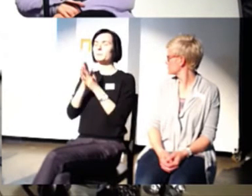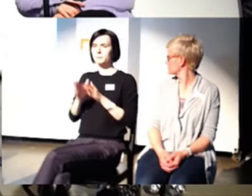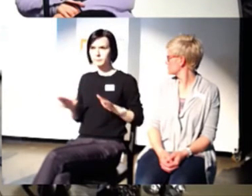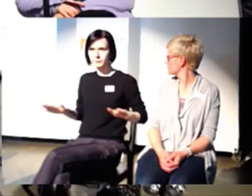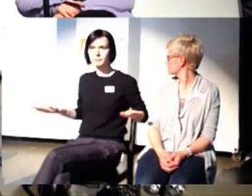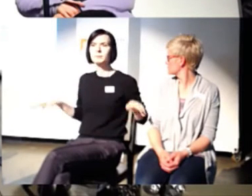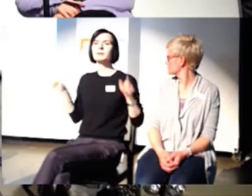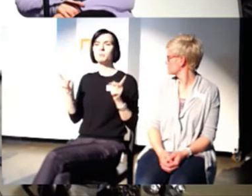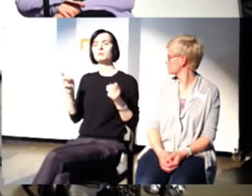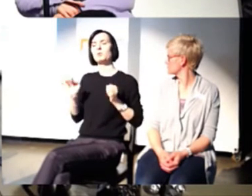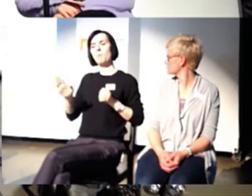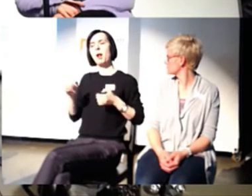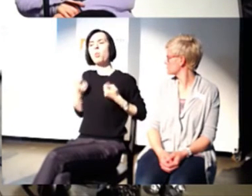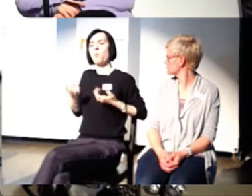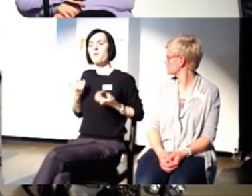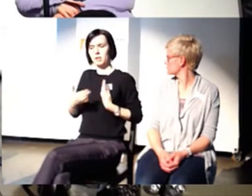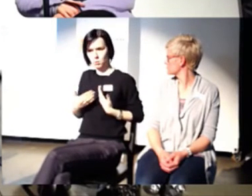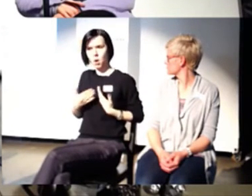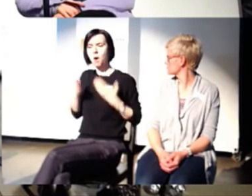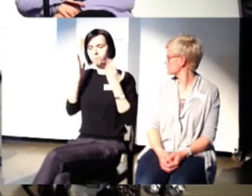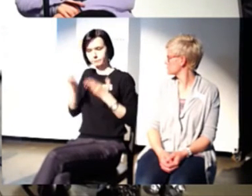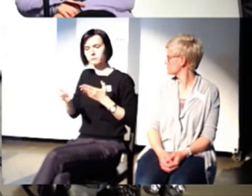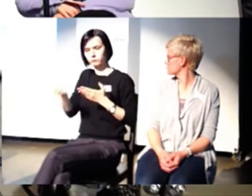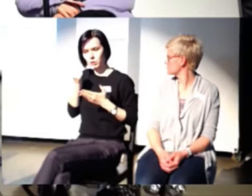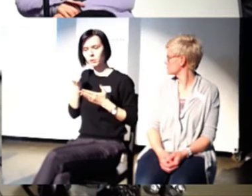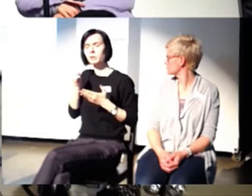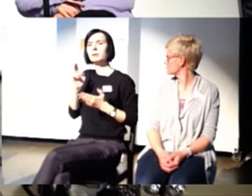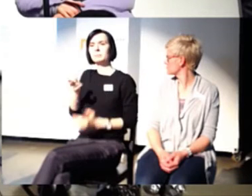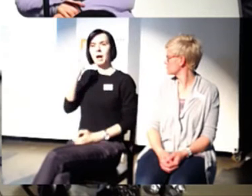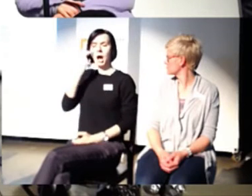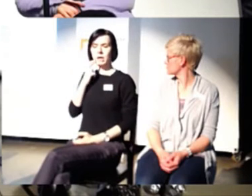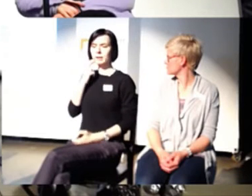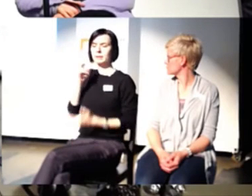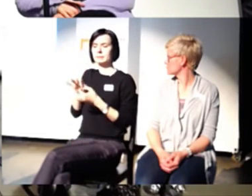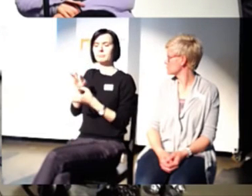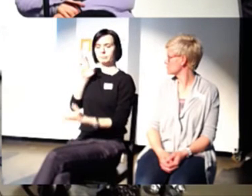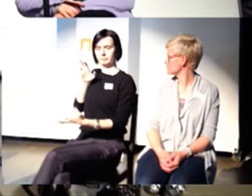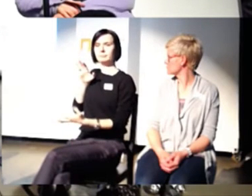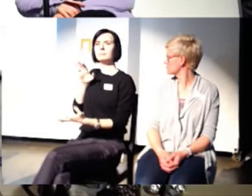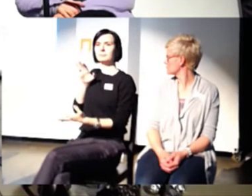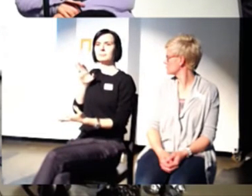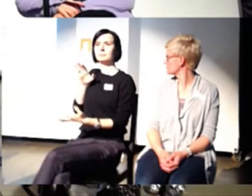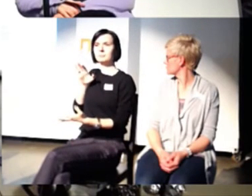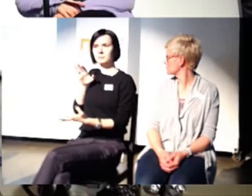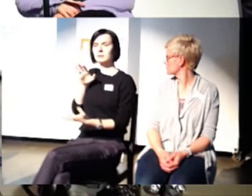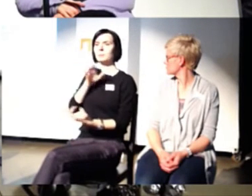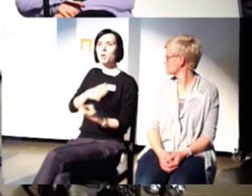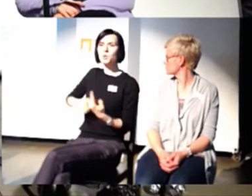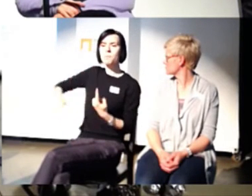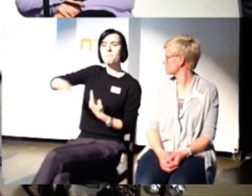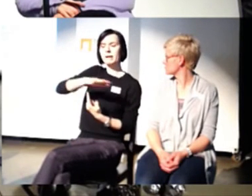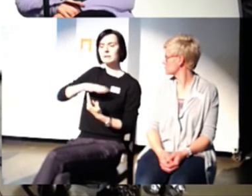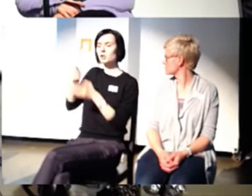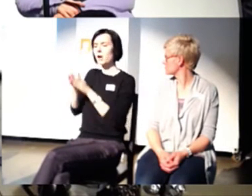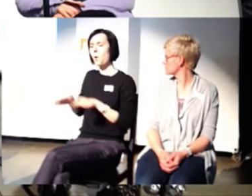luovan työhön. Arjesta ja iltautumista tukevat kartanon historiallinen ympäristö ja rauhallinen